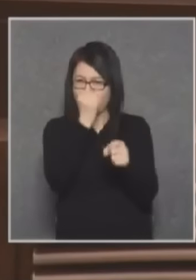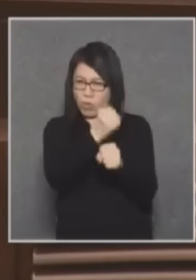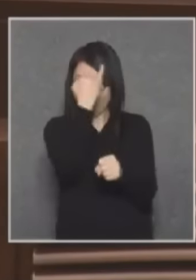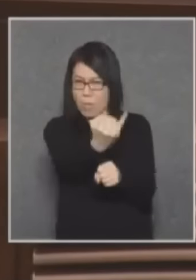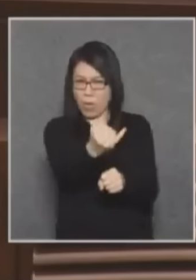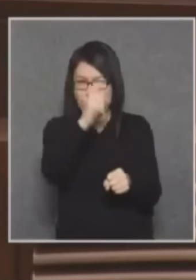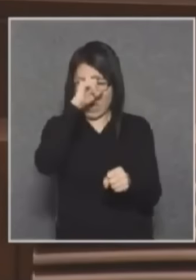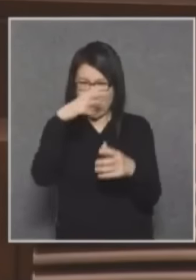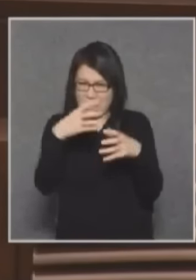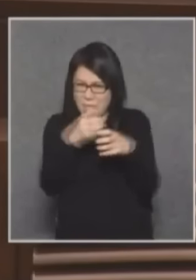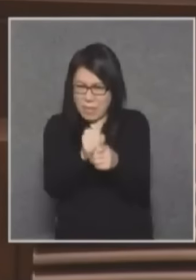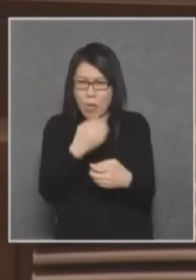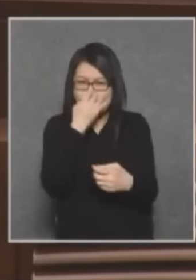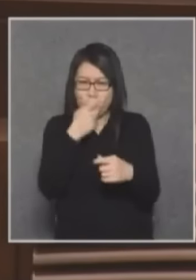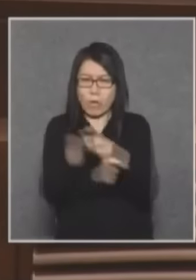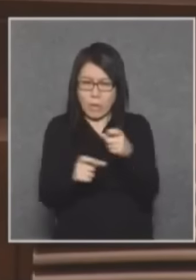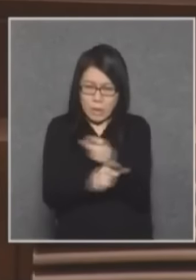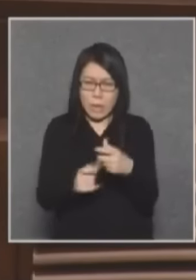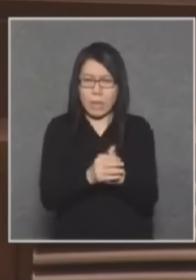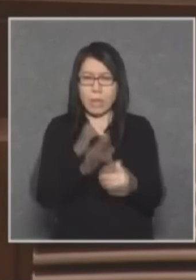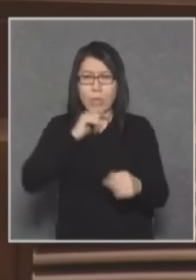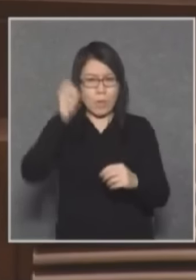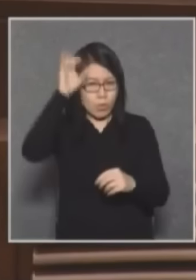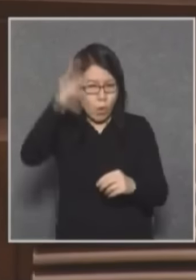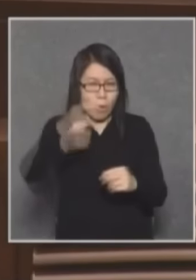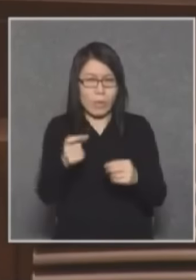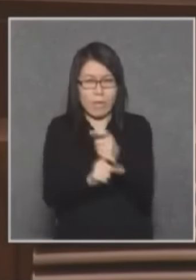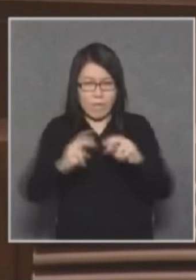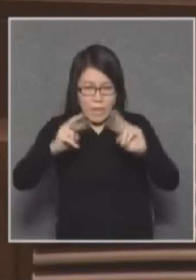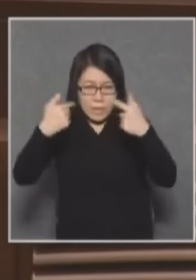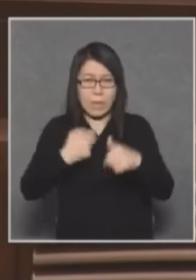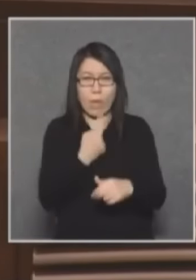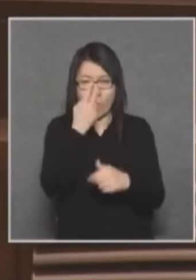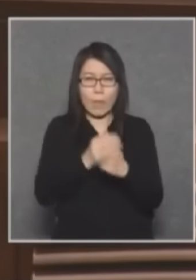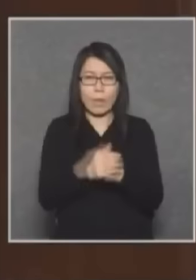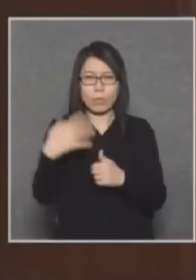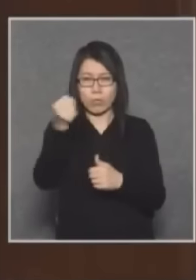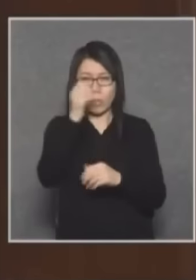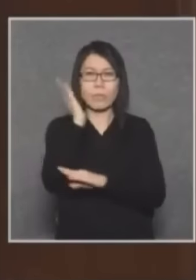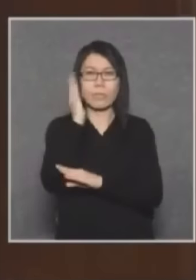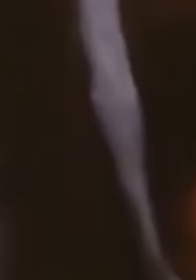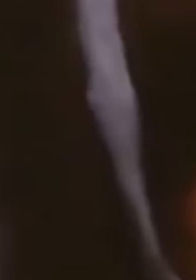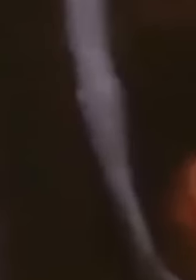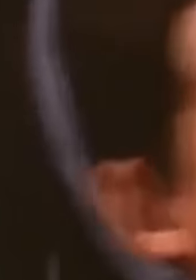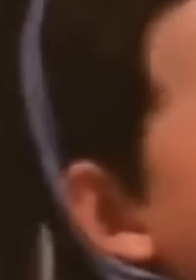扼杀咗香港嘅经济同埋创意产业发展嘅空间。主席，我谨此陈辞。